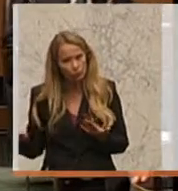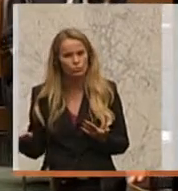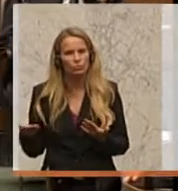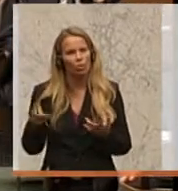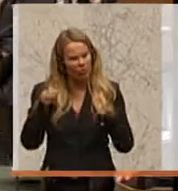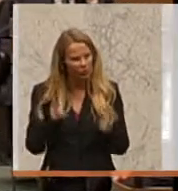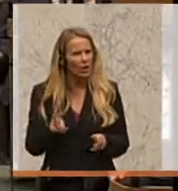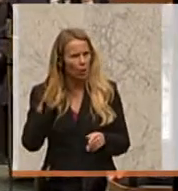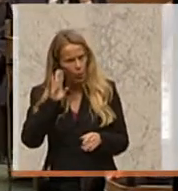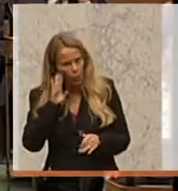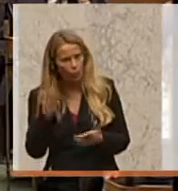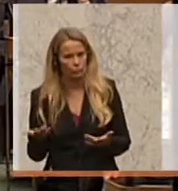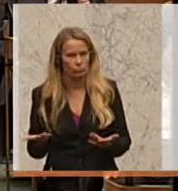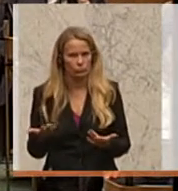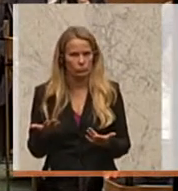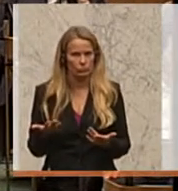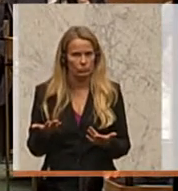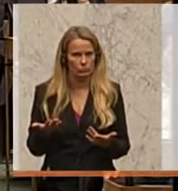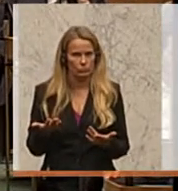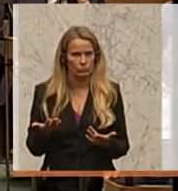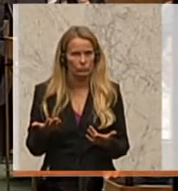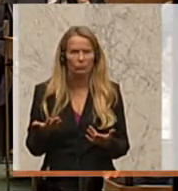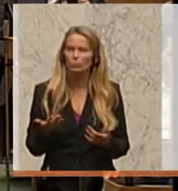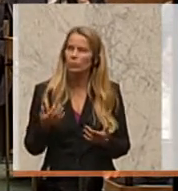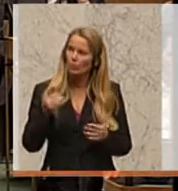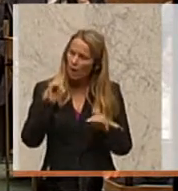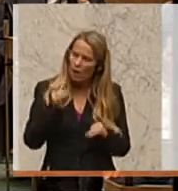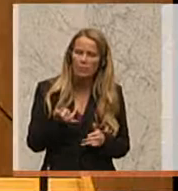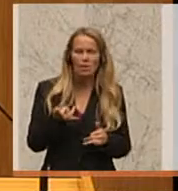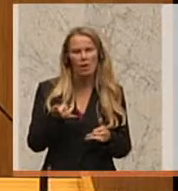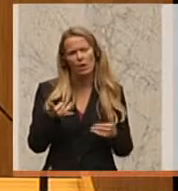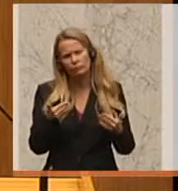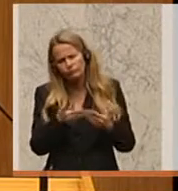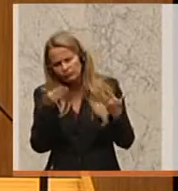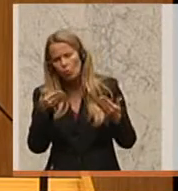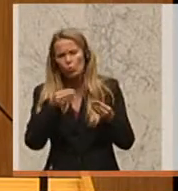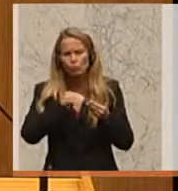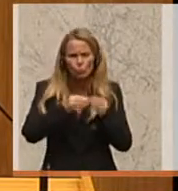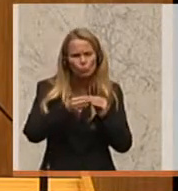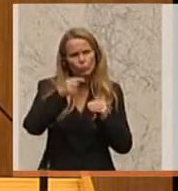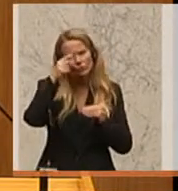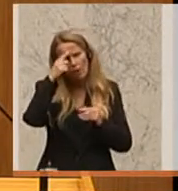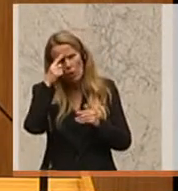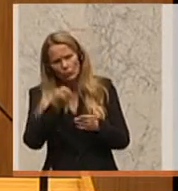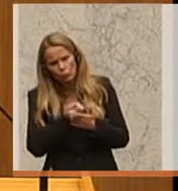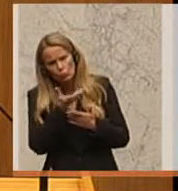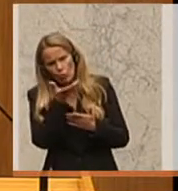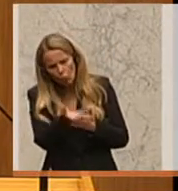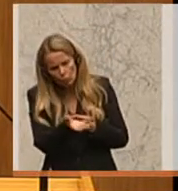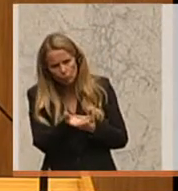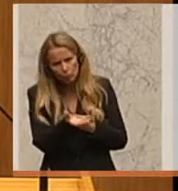hört, dass auch sehr wohl kontroverse, konstruktive Meinungsäußerungen dann zu einem